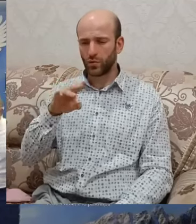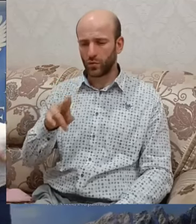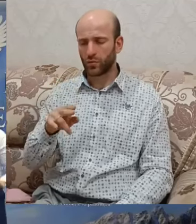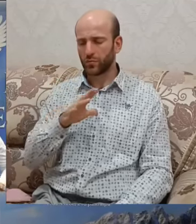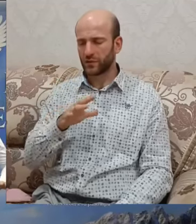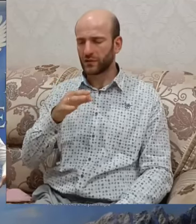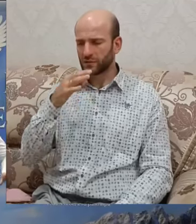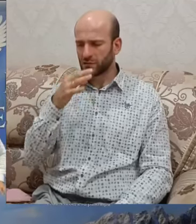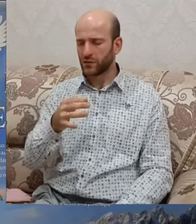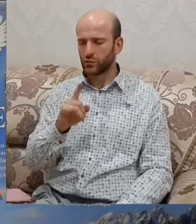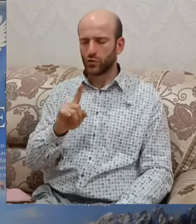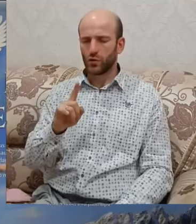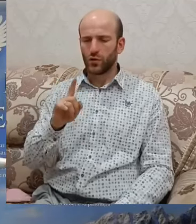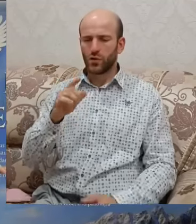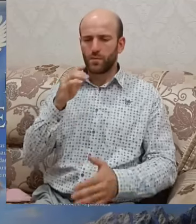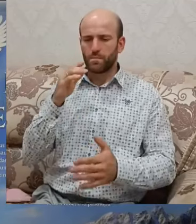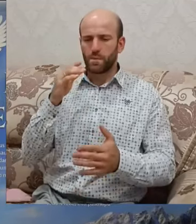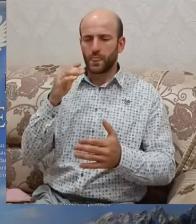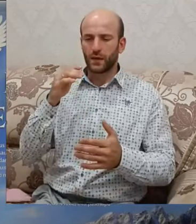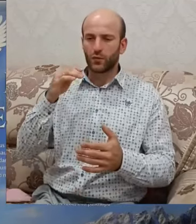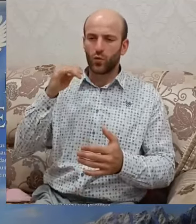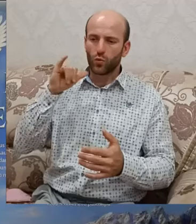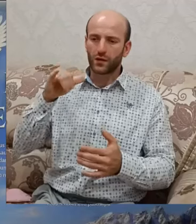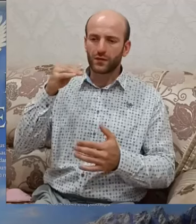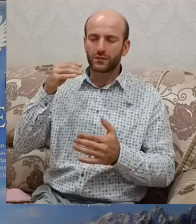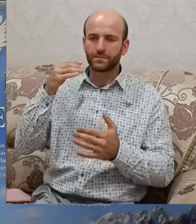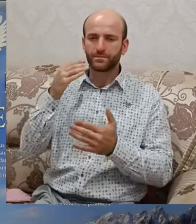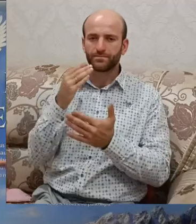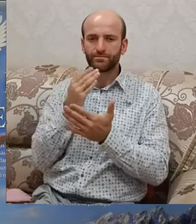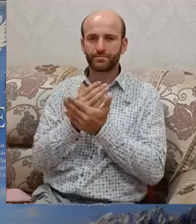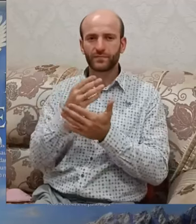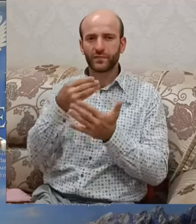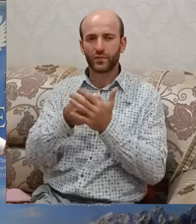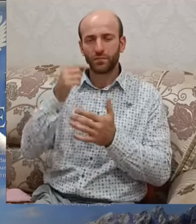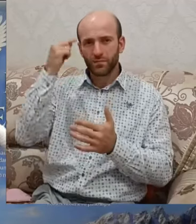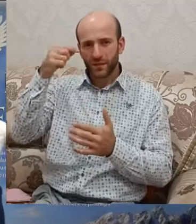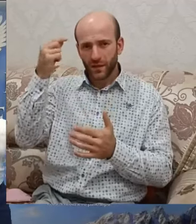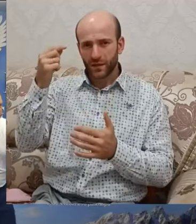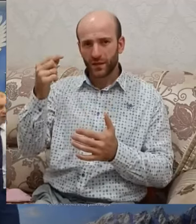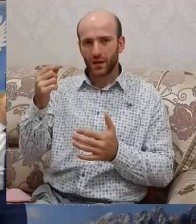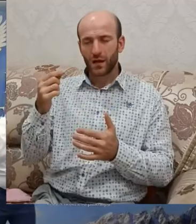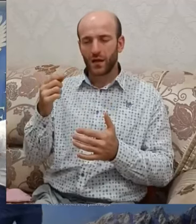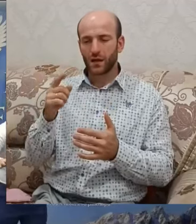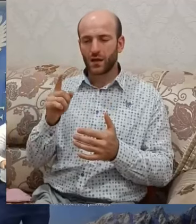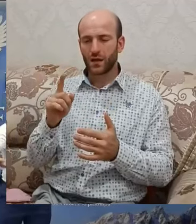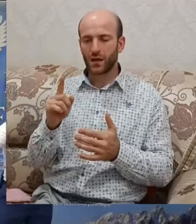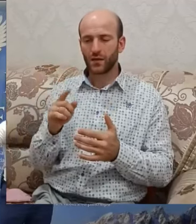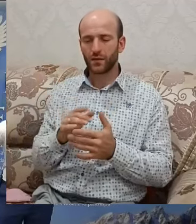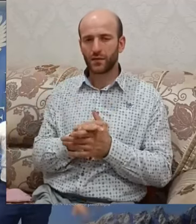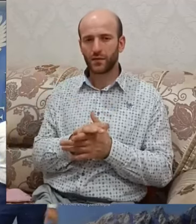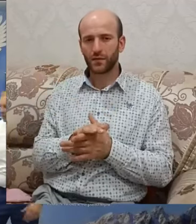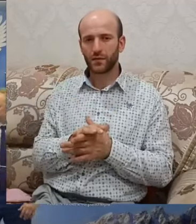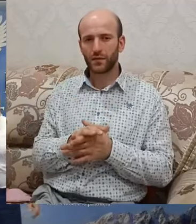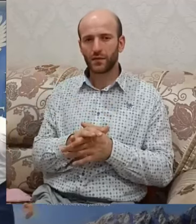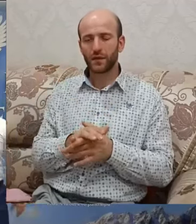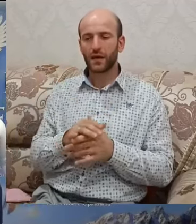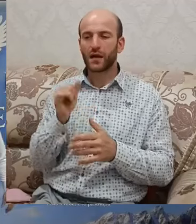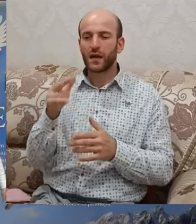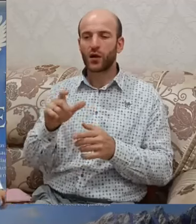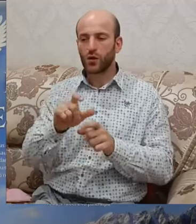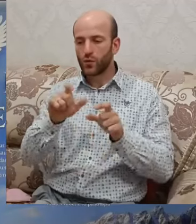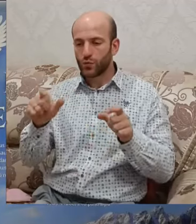mes katalikiška tauta ir taip toliau, что мы католический народ, kaip žmonės pagalvos apie siunčiamą dėžutę ten dar kažką. Как люди